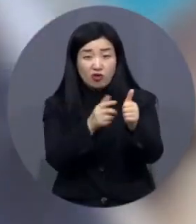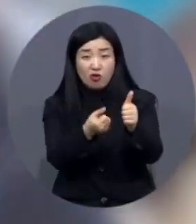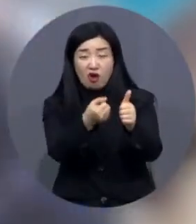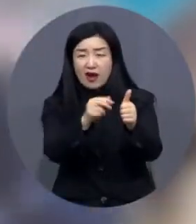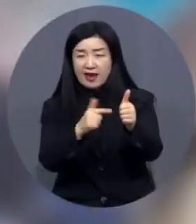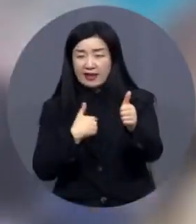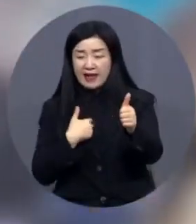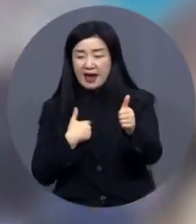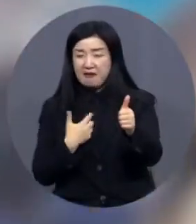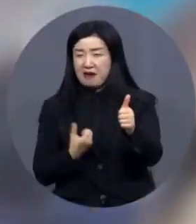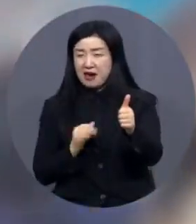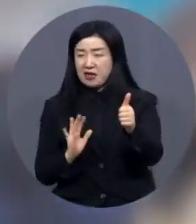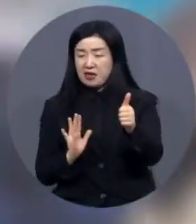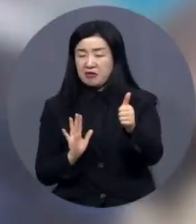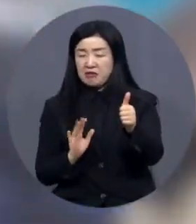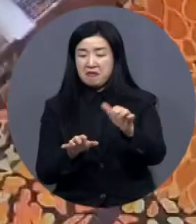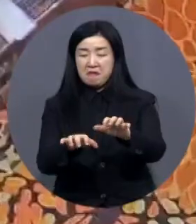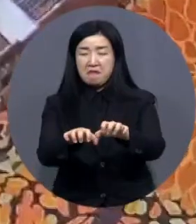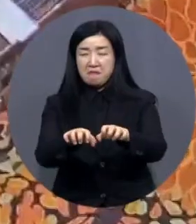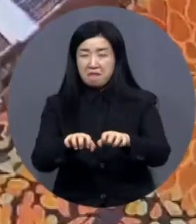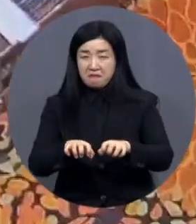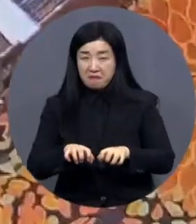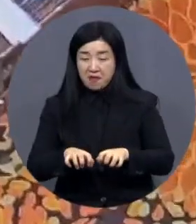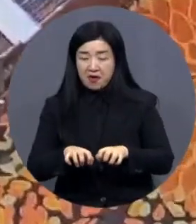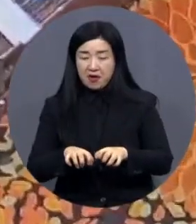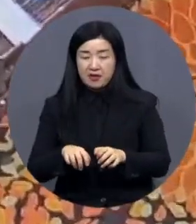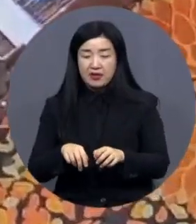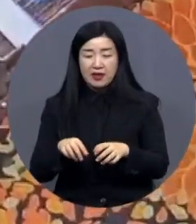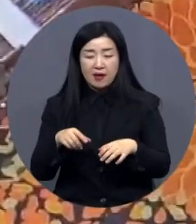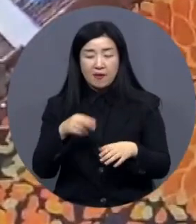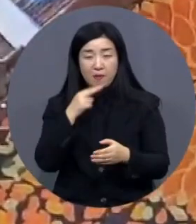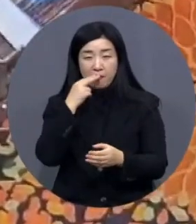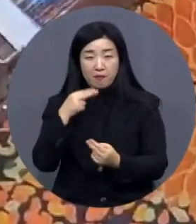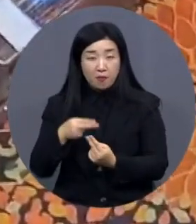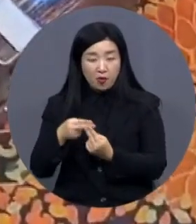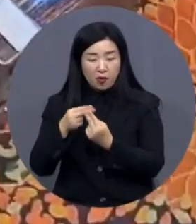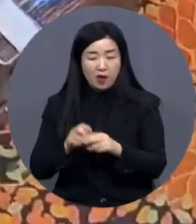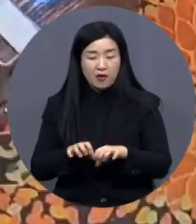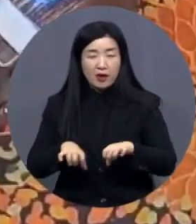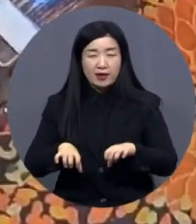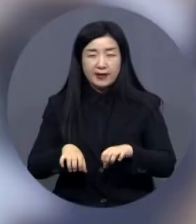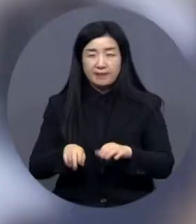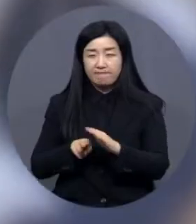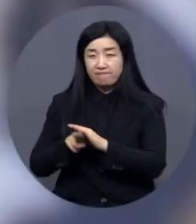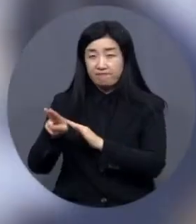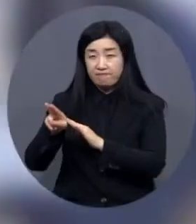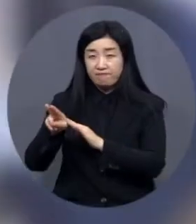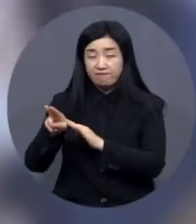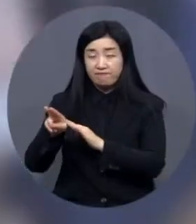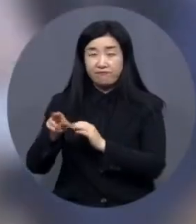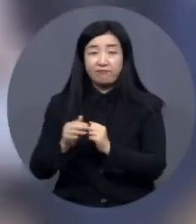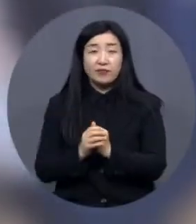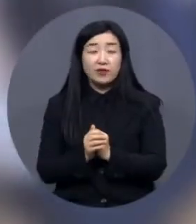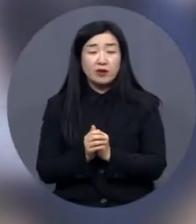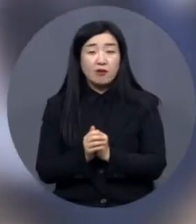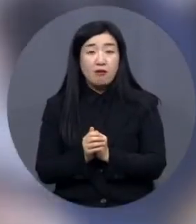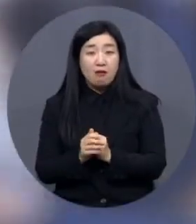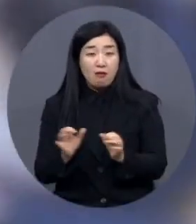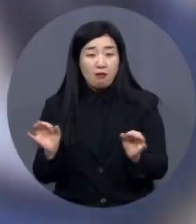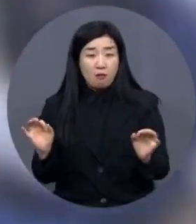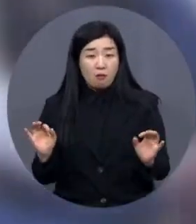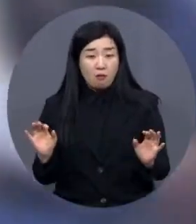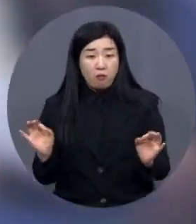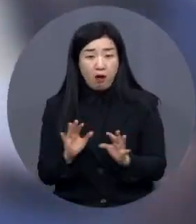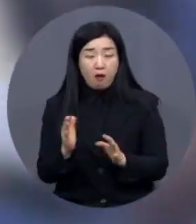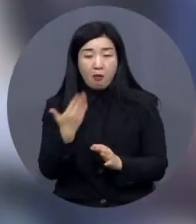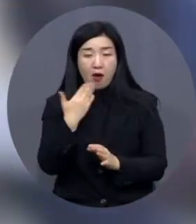자기 앞으로 가져오더니 자신의 칩 보관함에 담아 유유히 자리를 뜹니다 이렇게 순식간에 사라진